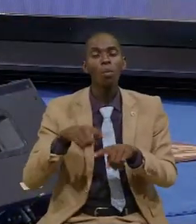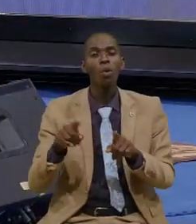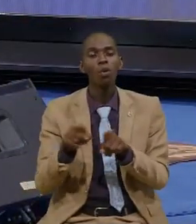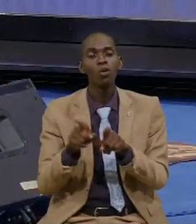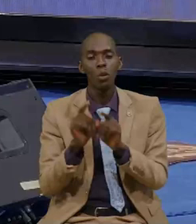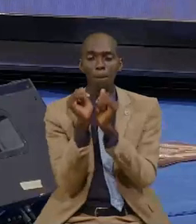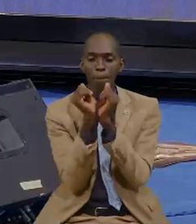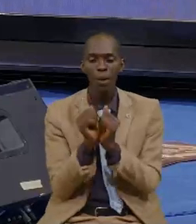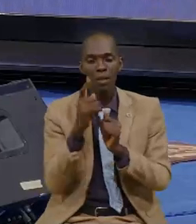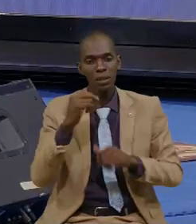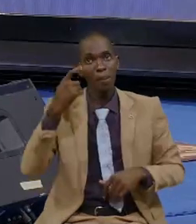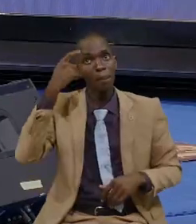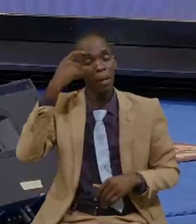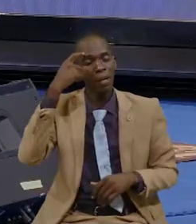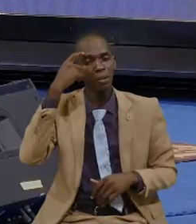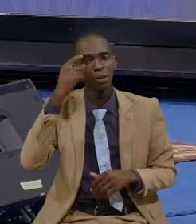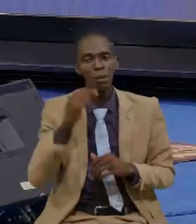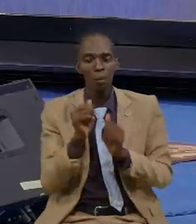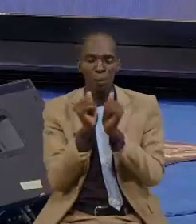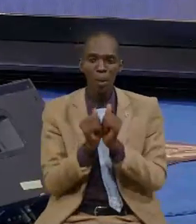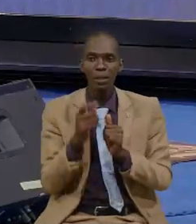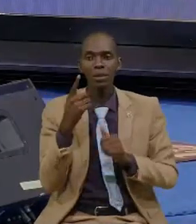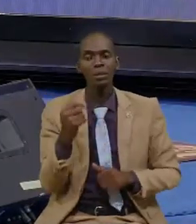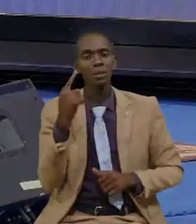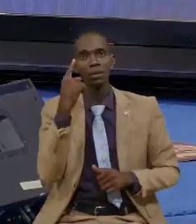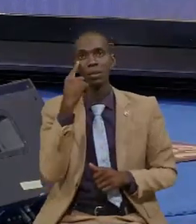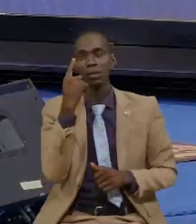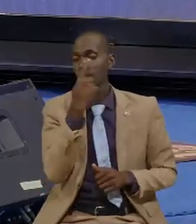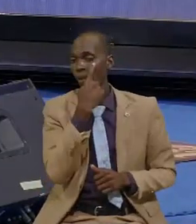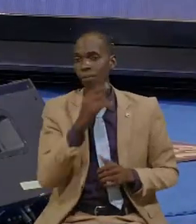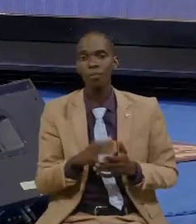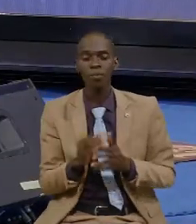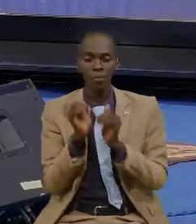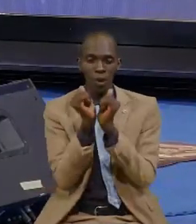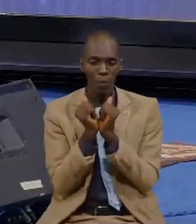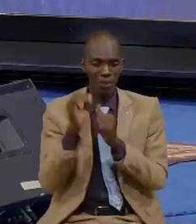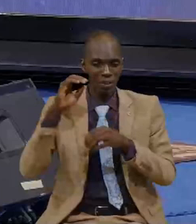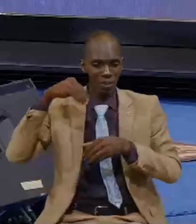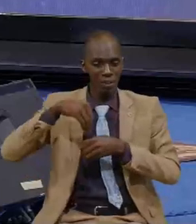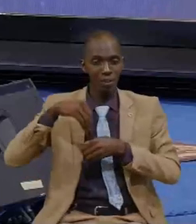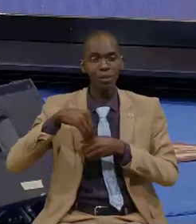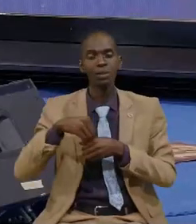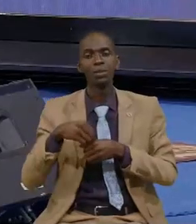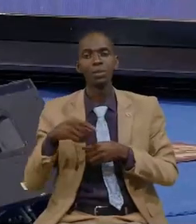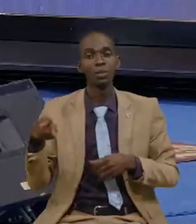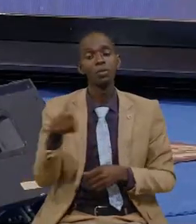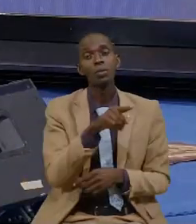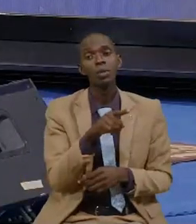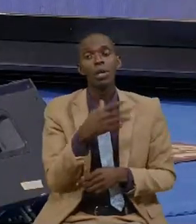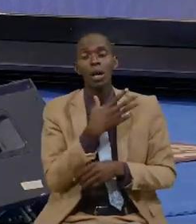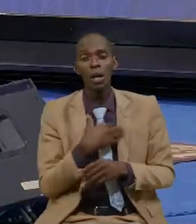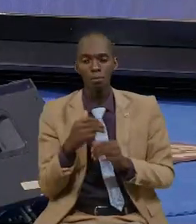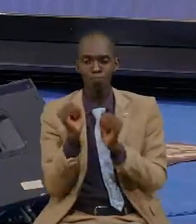l'épine dorsale. Et il lit la mentalité, le mental de l'homme. Il